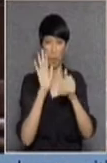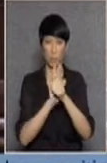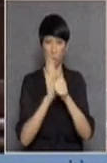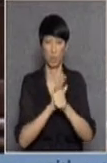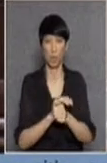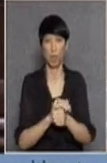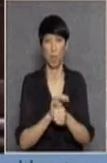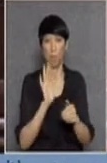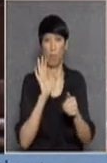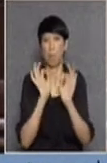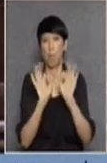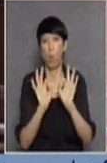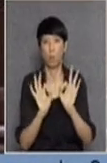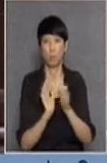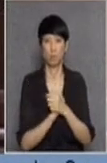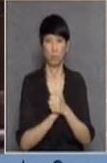助嘅。